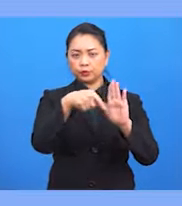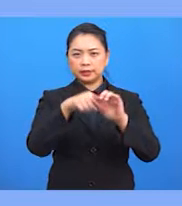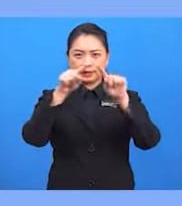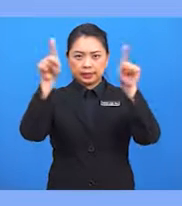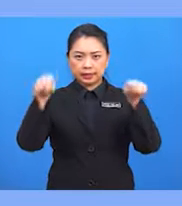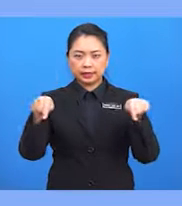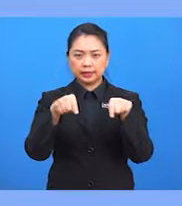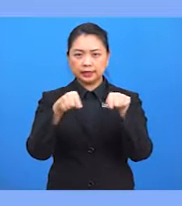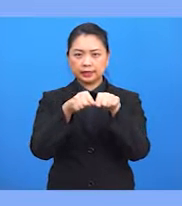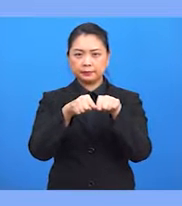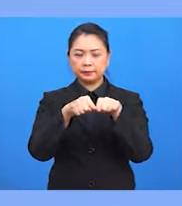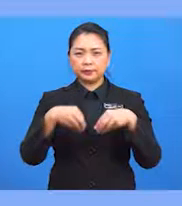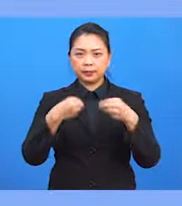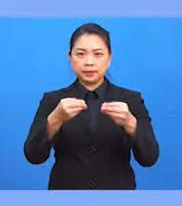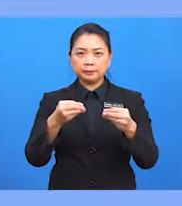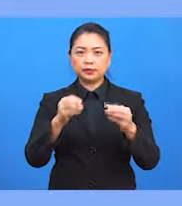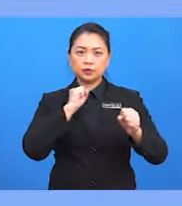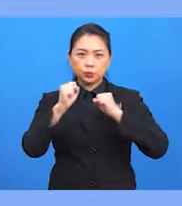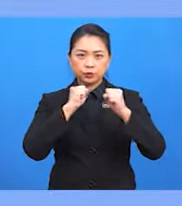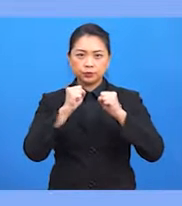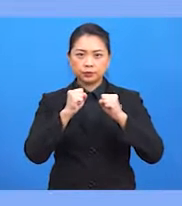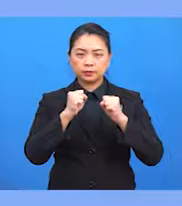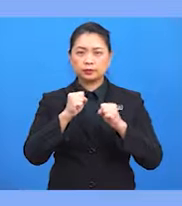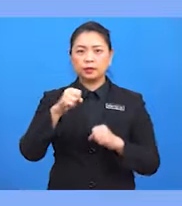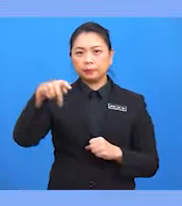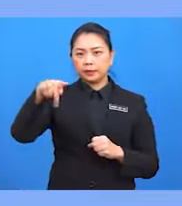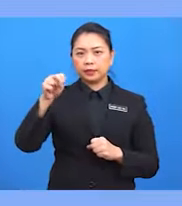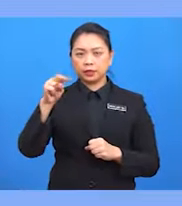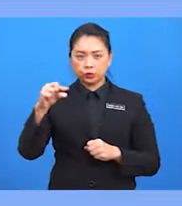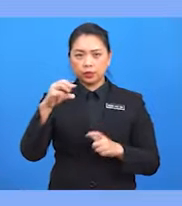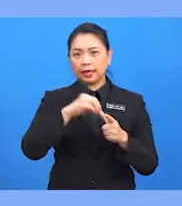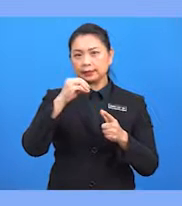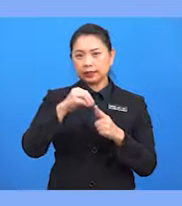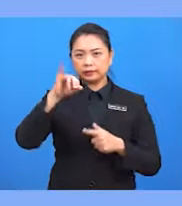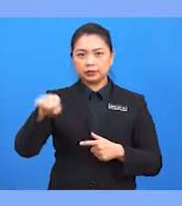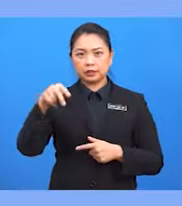sosial. Jadi, formatnya sama ada PNG atau JPEG.